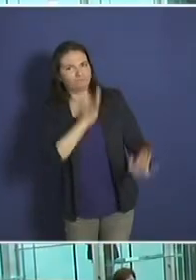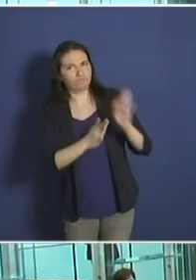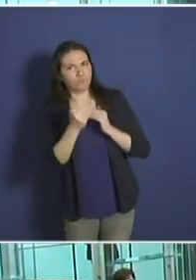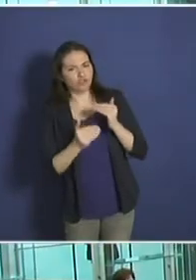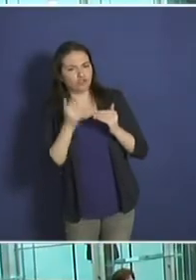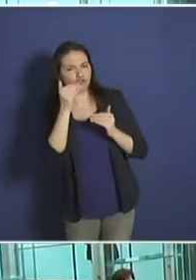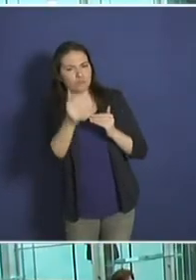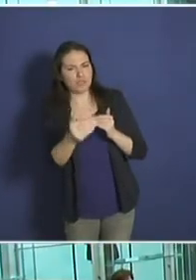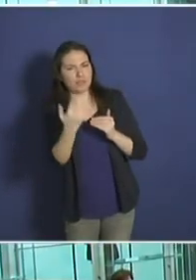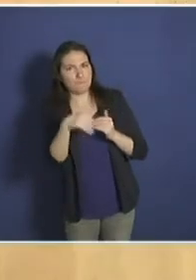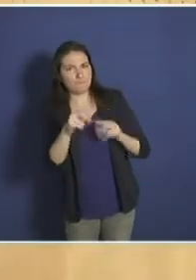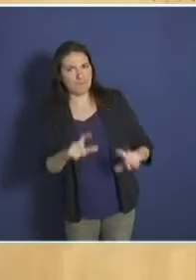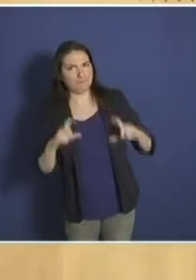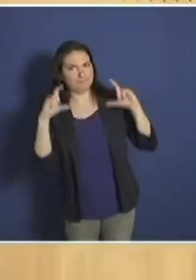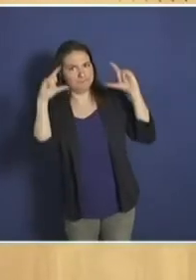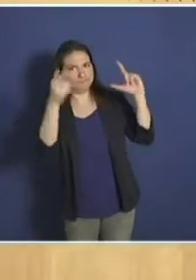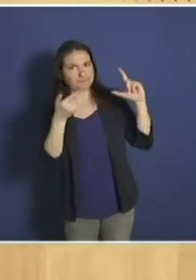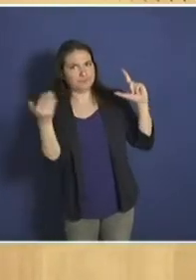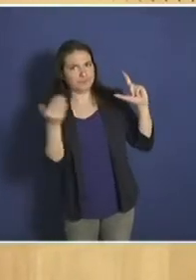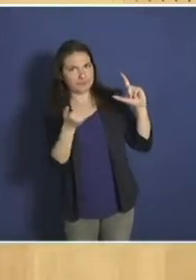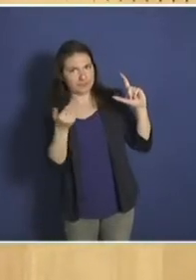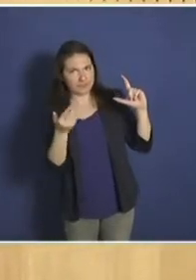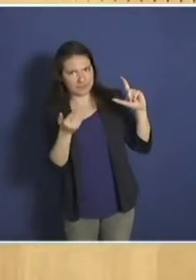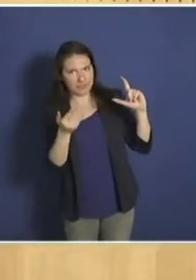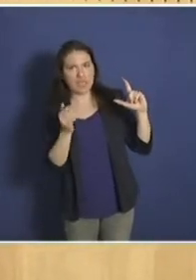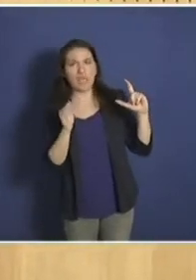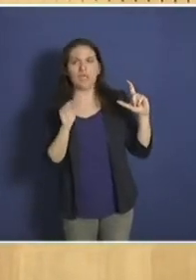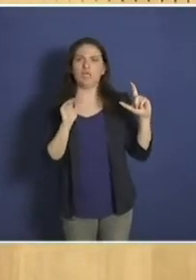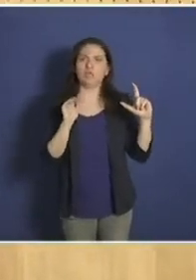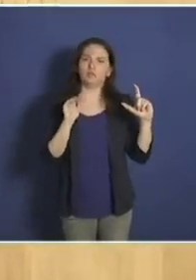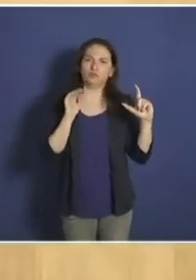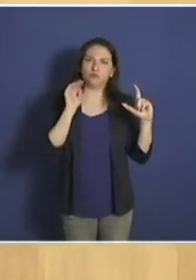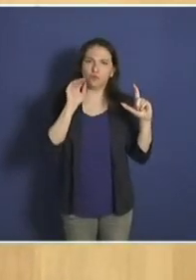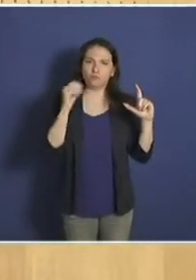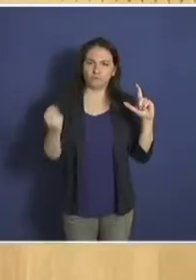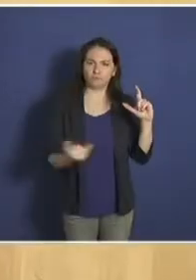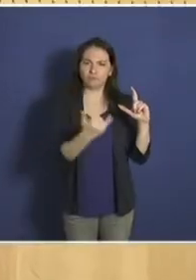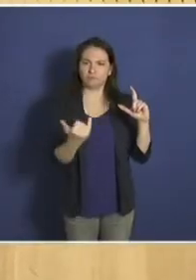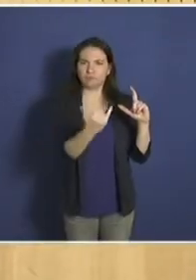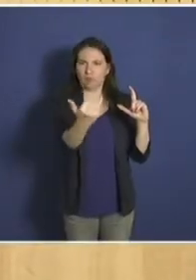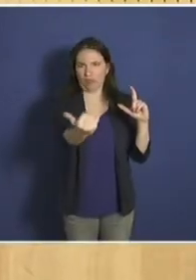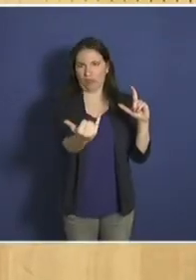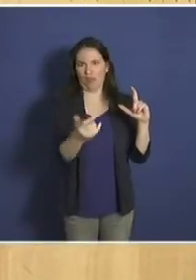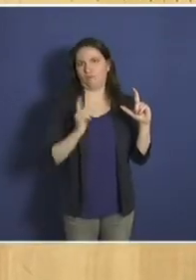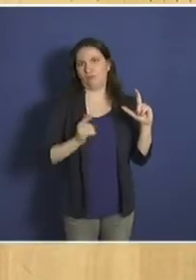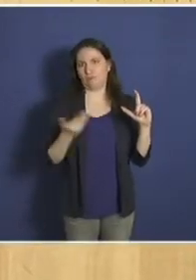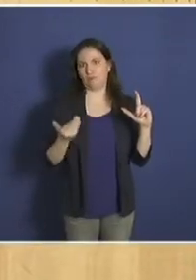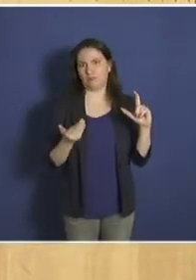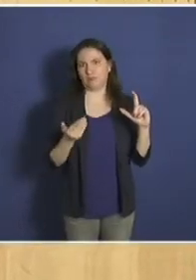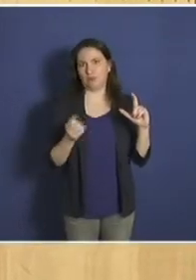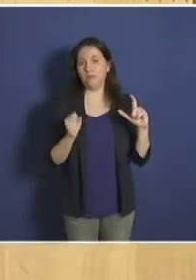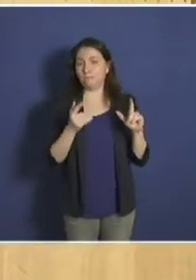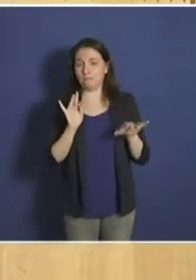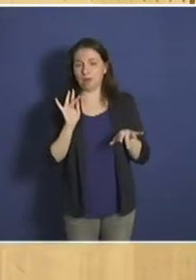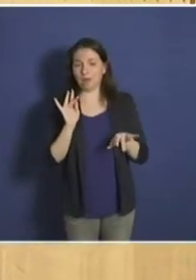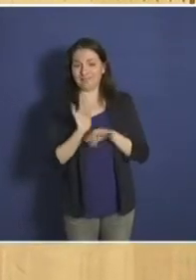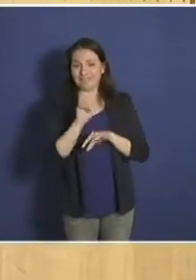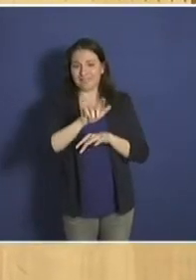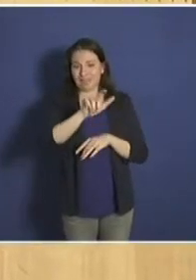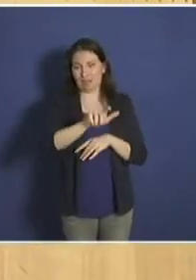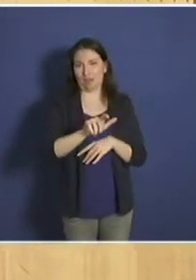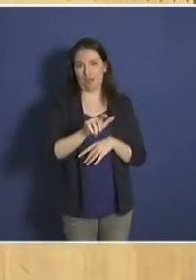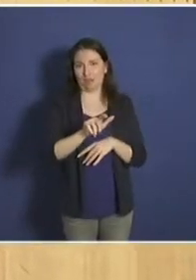den Vordergrund rücken. Was erwartet uns in den nächsten Jahren? Nun werfen Ihnen Kritiker vor, dass das bei Ihnen im